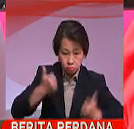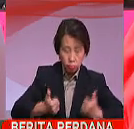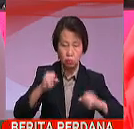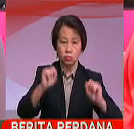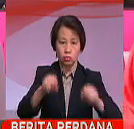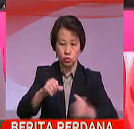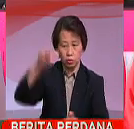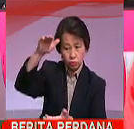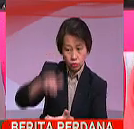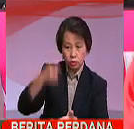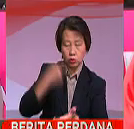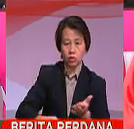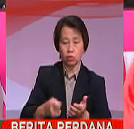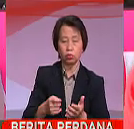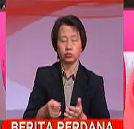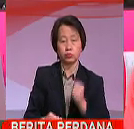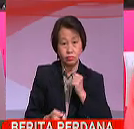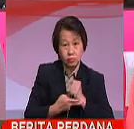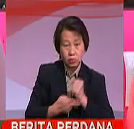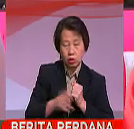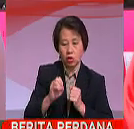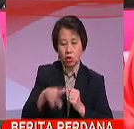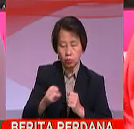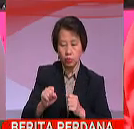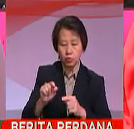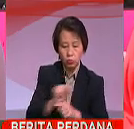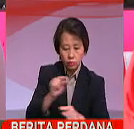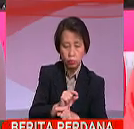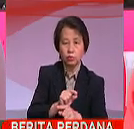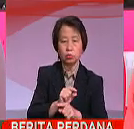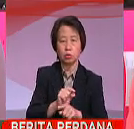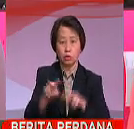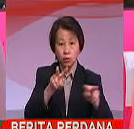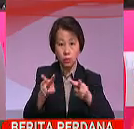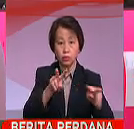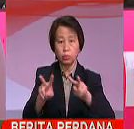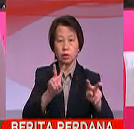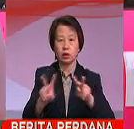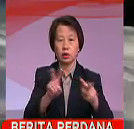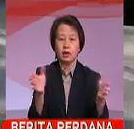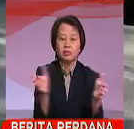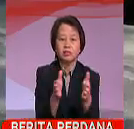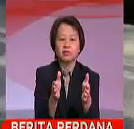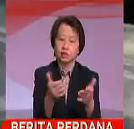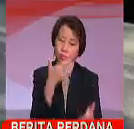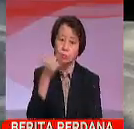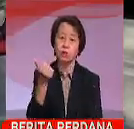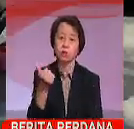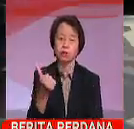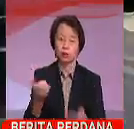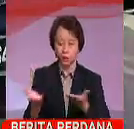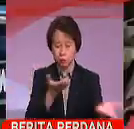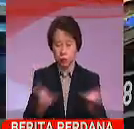boleh mengurangkan kos operasi kita dengan menggunakan bas-bas apa ni dengan kenderaan kecil lah. Perkhidmatan